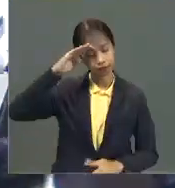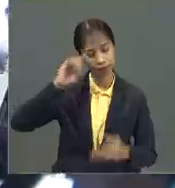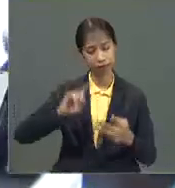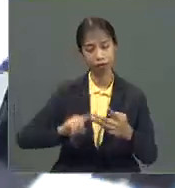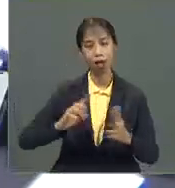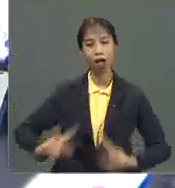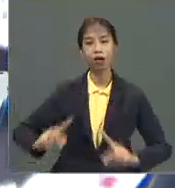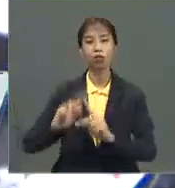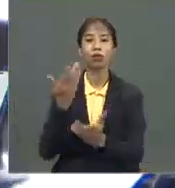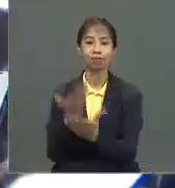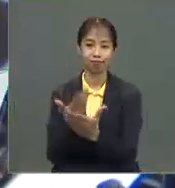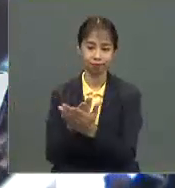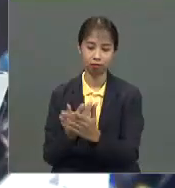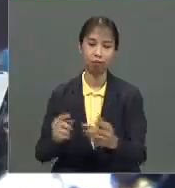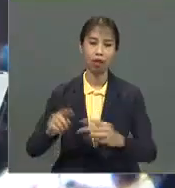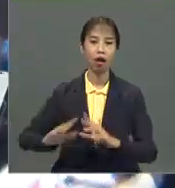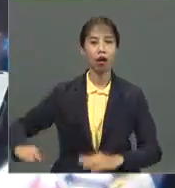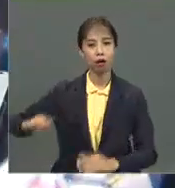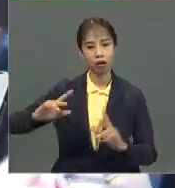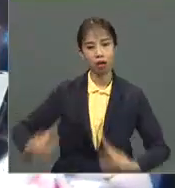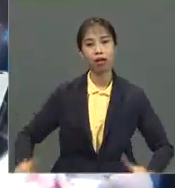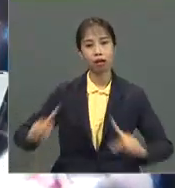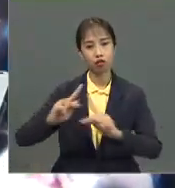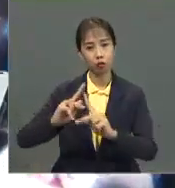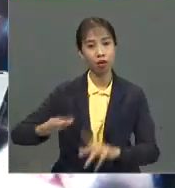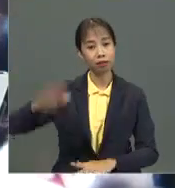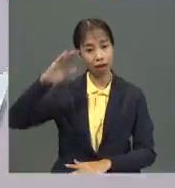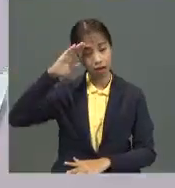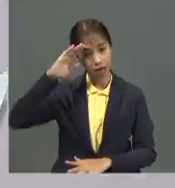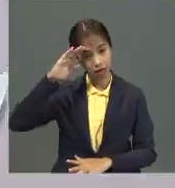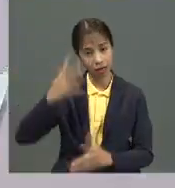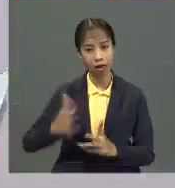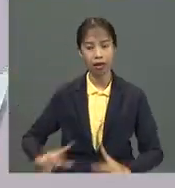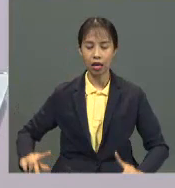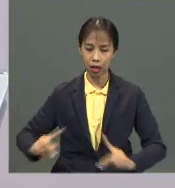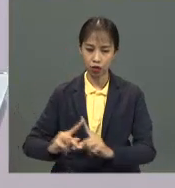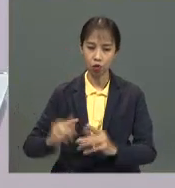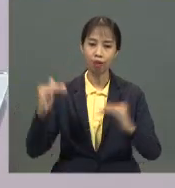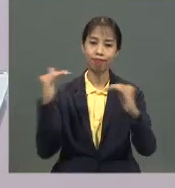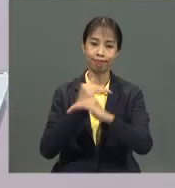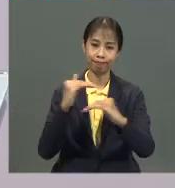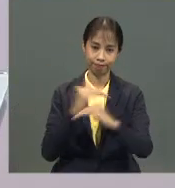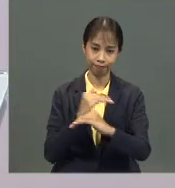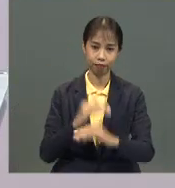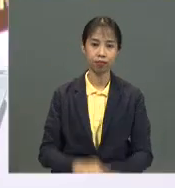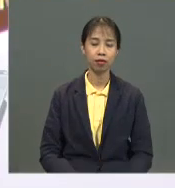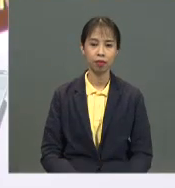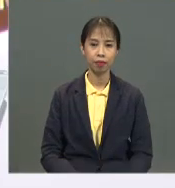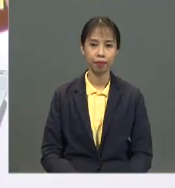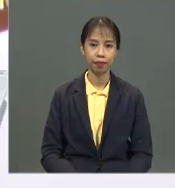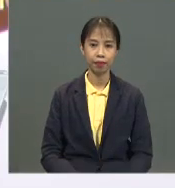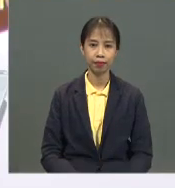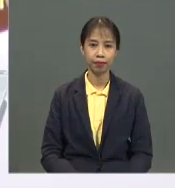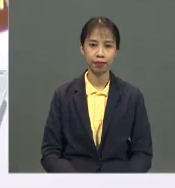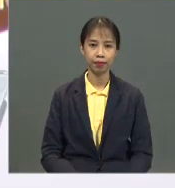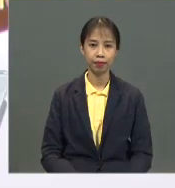การคลังกระทรวงกลาโหมและอันดับที่5นะครับคือกระทรวงคมนาคมส่วนกระทรวงที่ได้